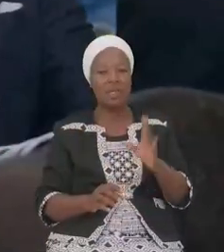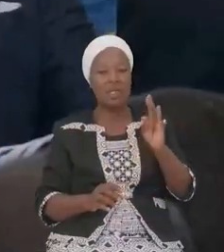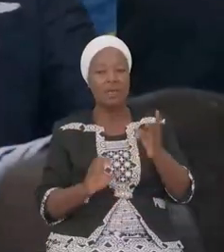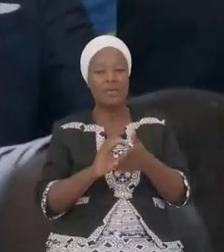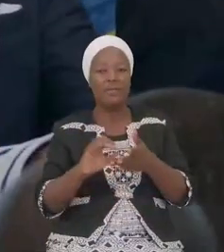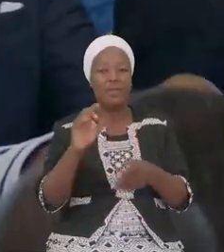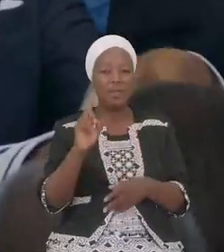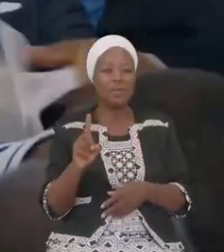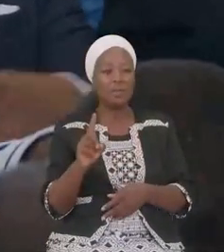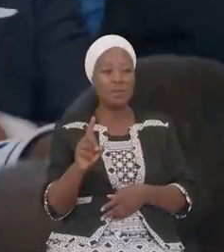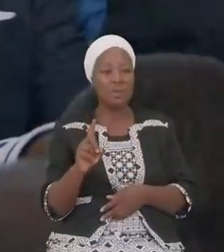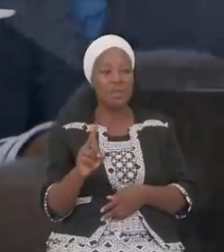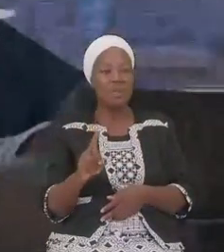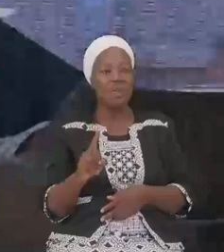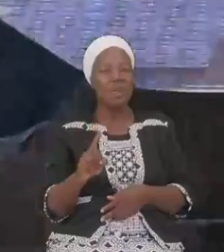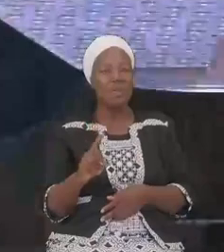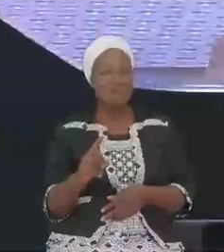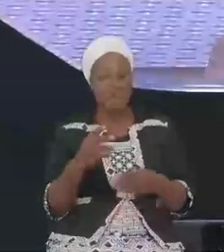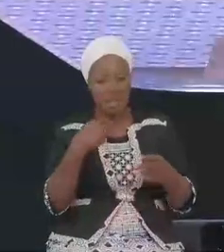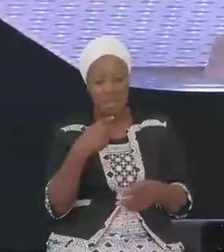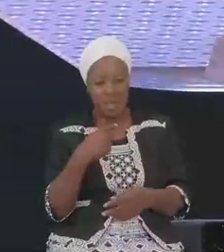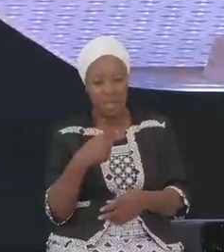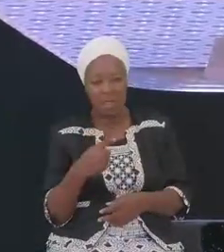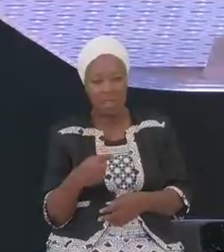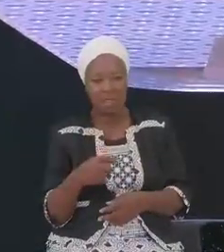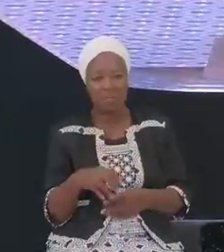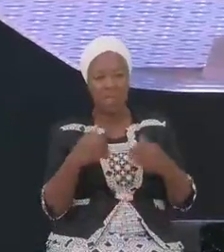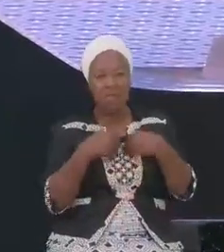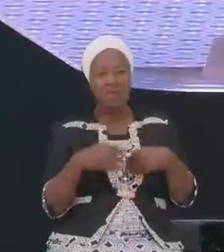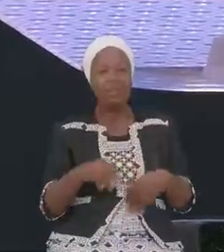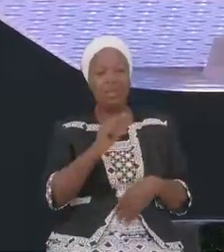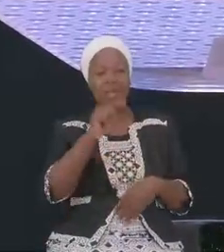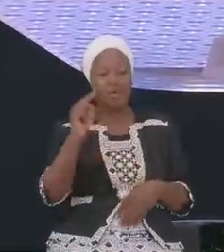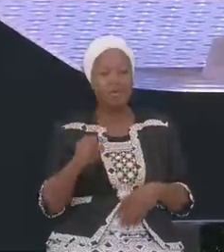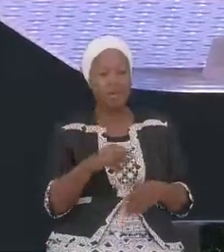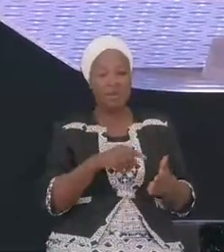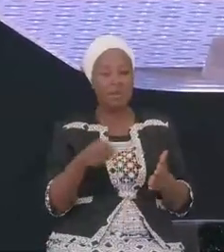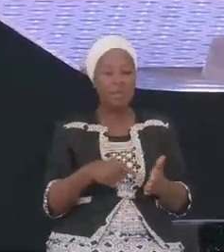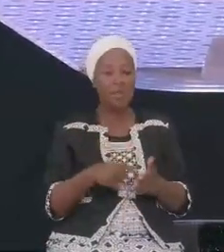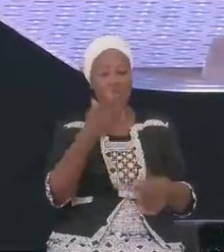2 Corinthiens 7, verset 1. Ayant donc de telles promesses,